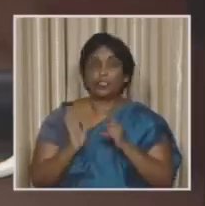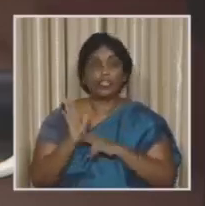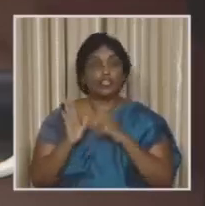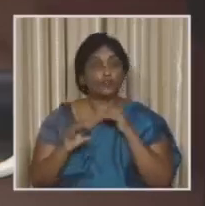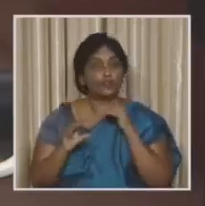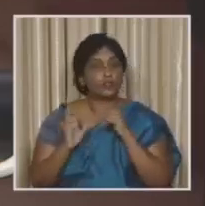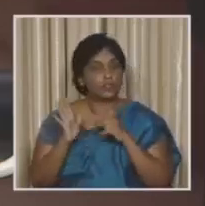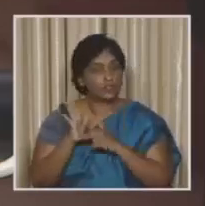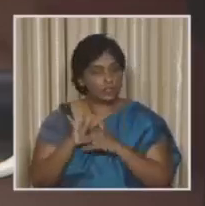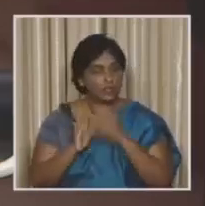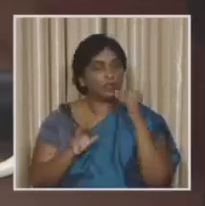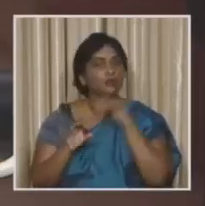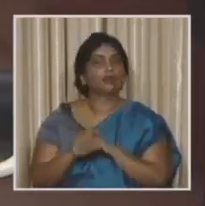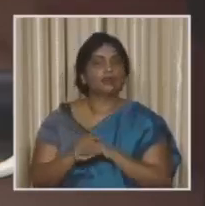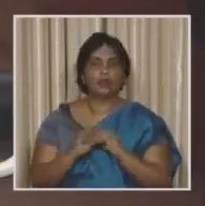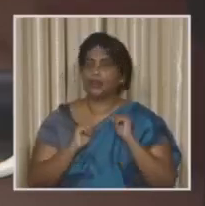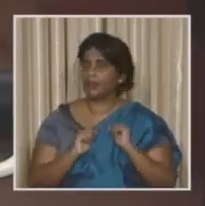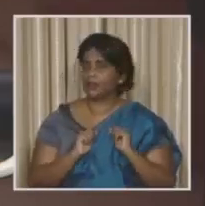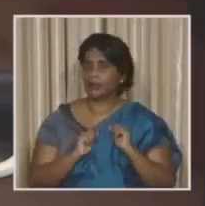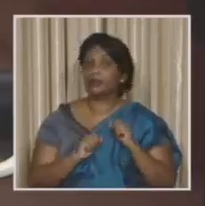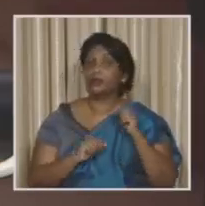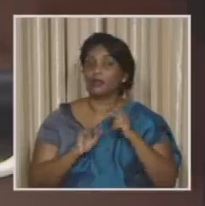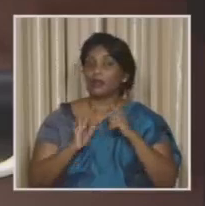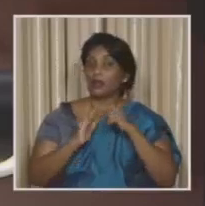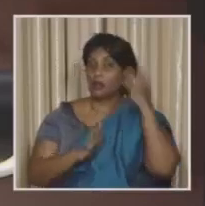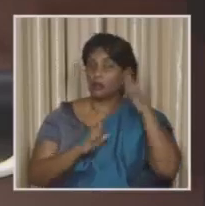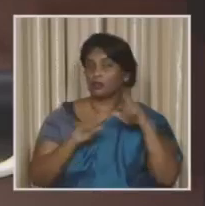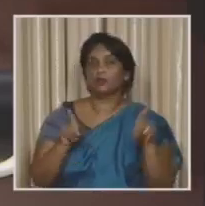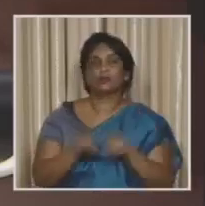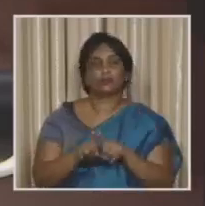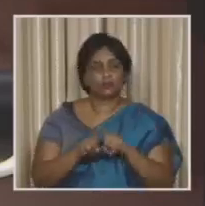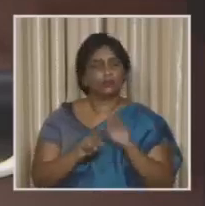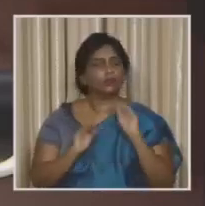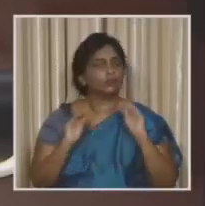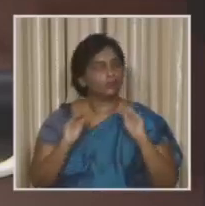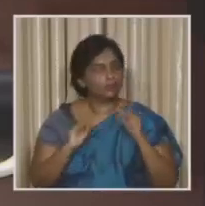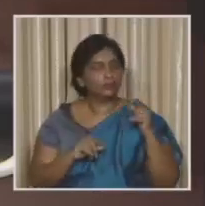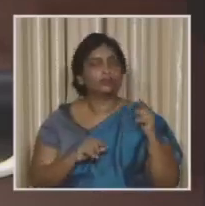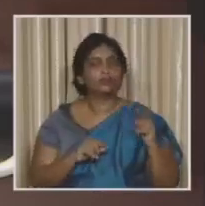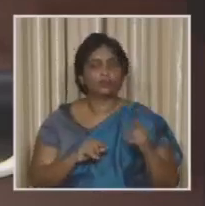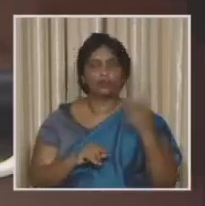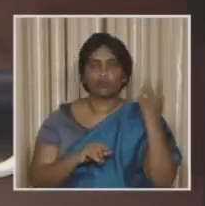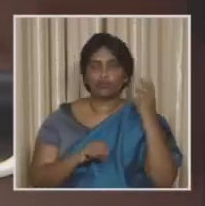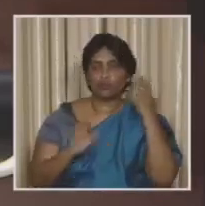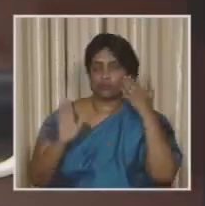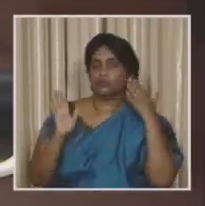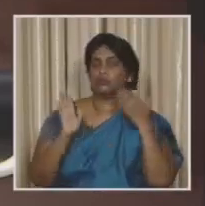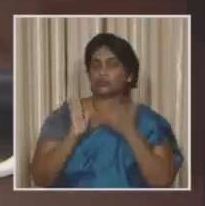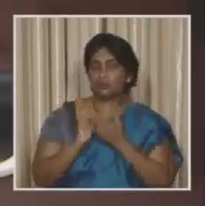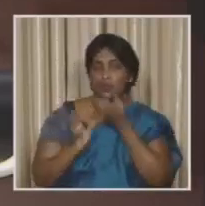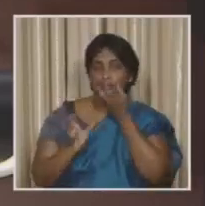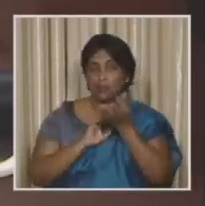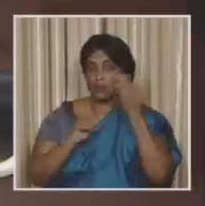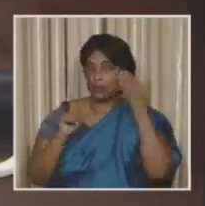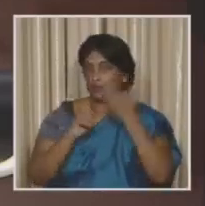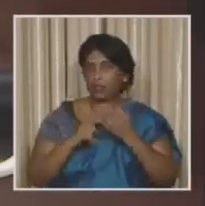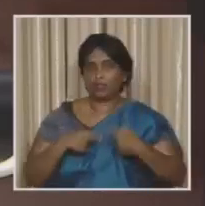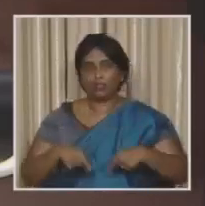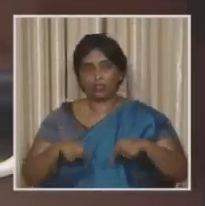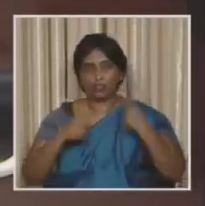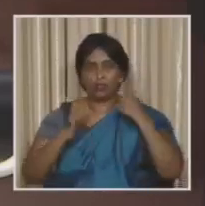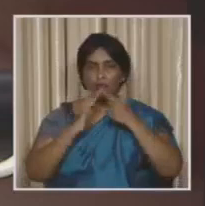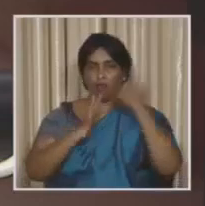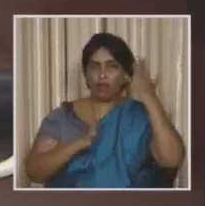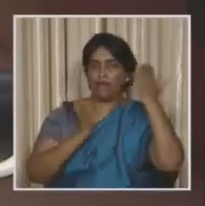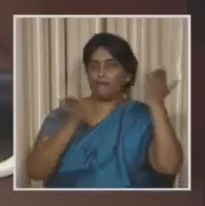ශ්‍රීලන්තෙන් ආවා එයි ඒගොල්ලෝ ජාත්‍යන්තර වශයෙන් යම් ඉස්ලාම් අන්තවාදී ප්‍රහාරයන් පිළිබඳ තර්ජන ජාත්‍යන්තර තිබෙන